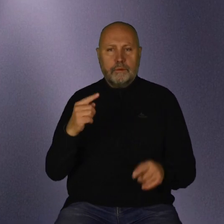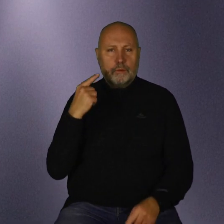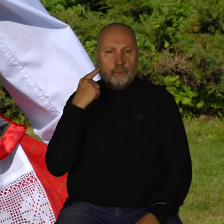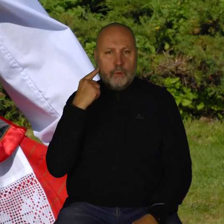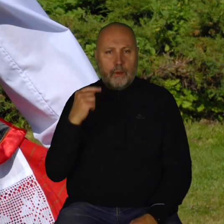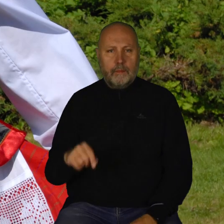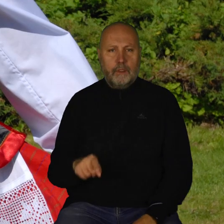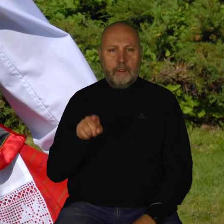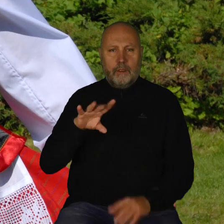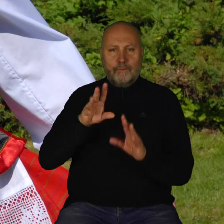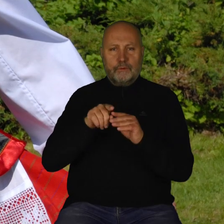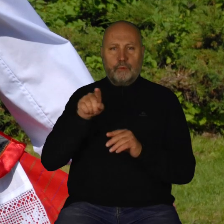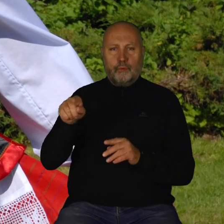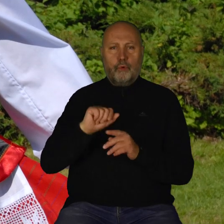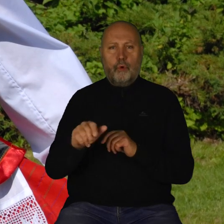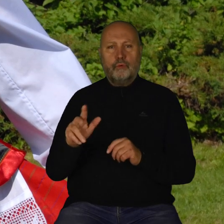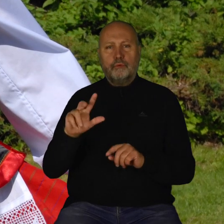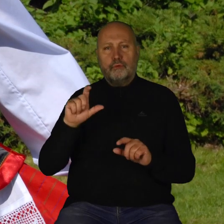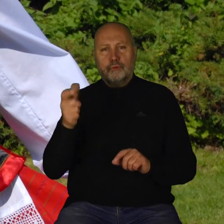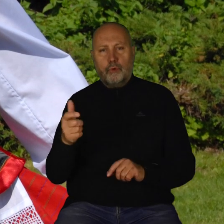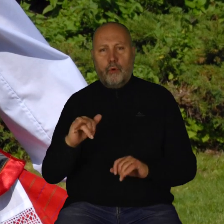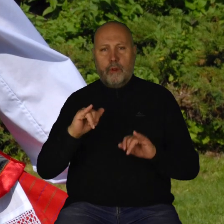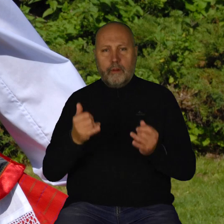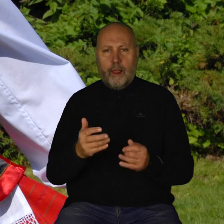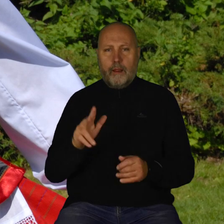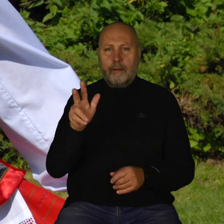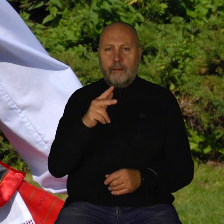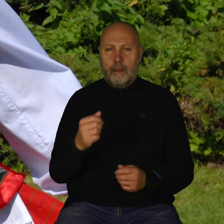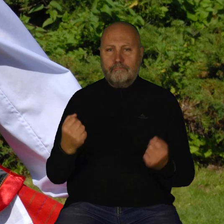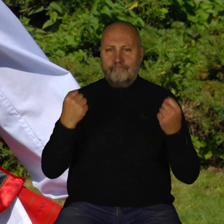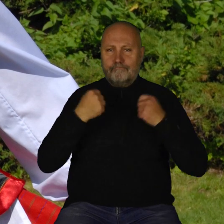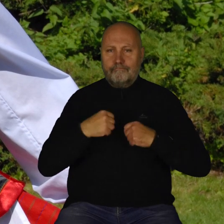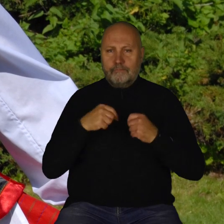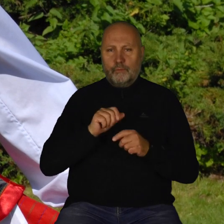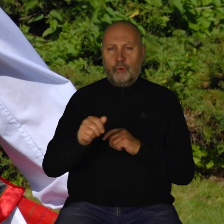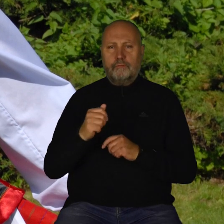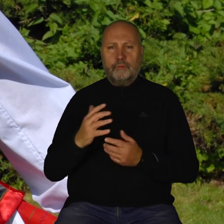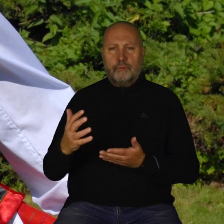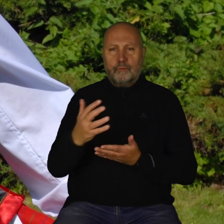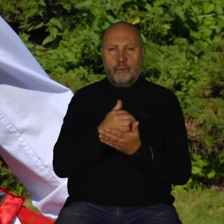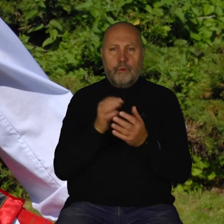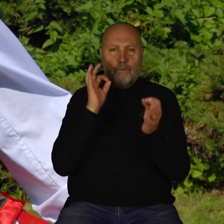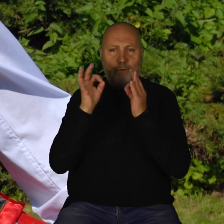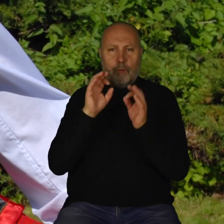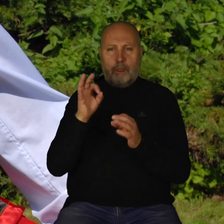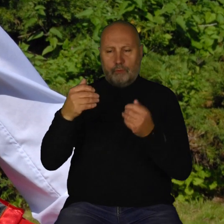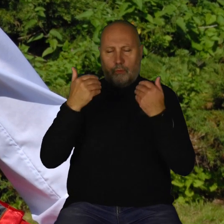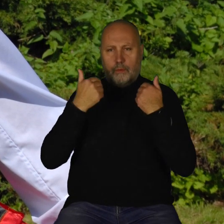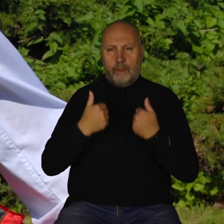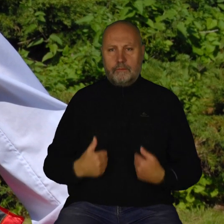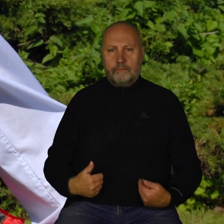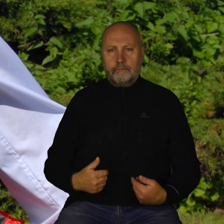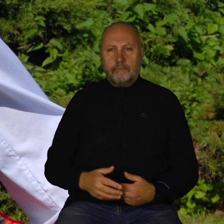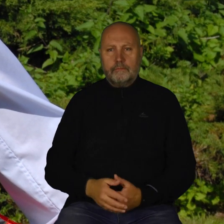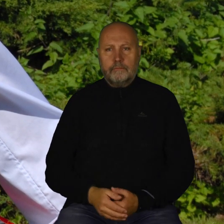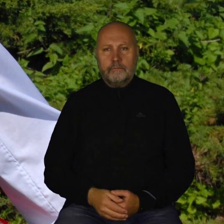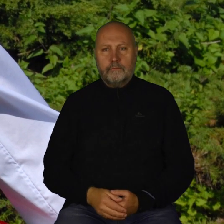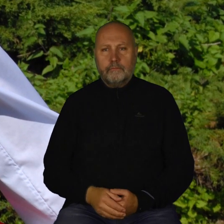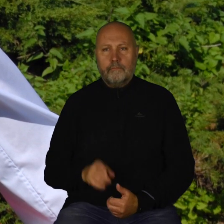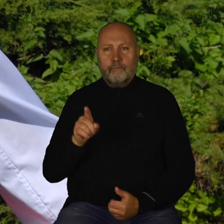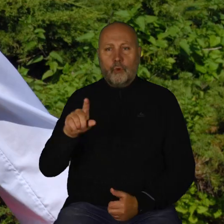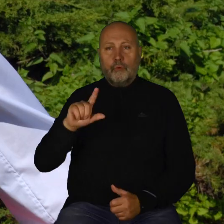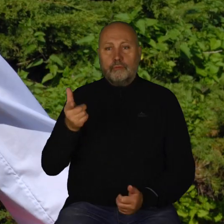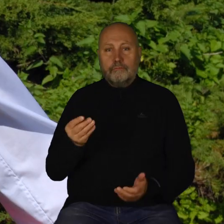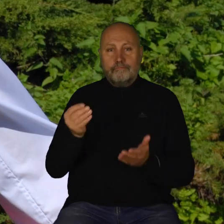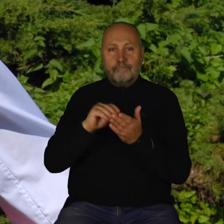sł wszystko to co jak i Kiedy zakładamy na siebie jest zbiorem informacji o nas samych